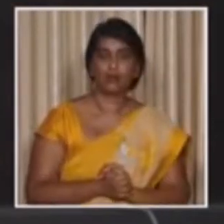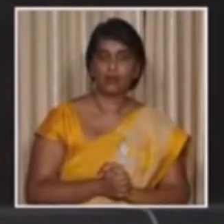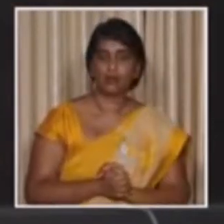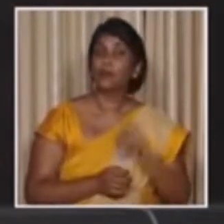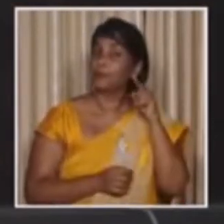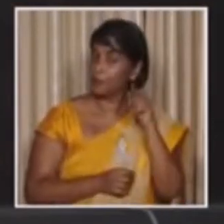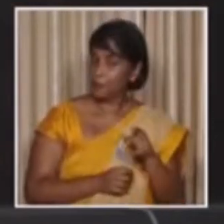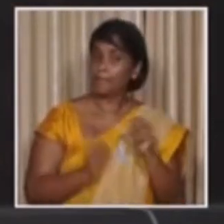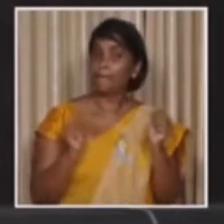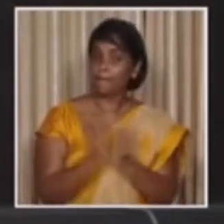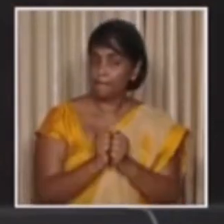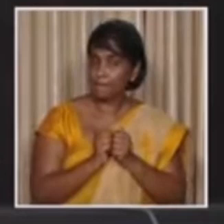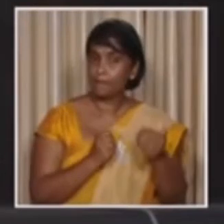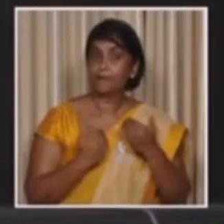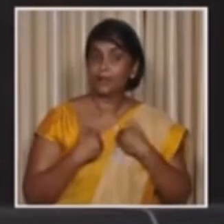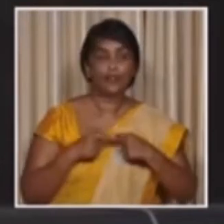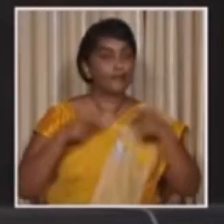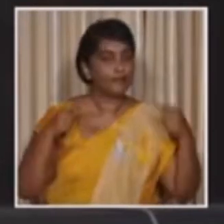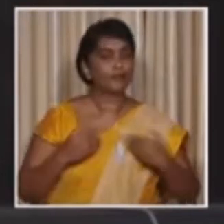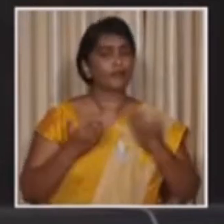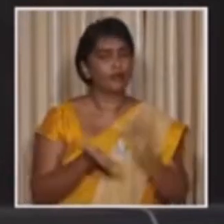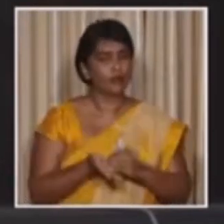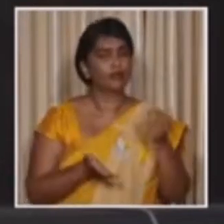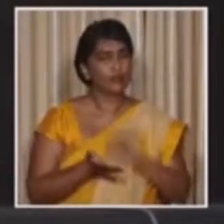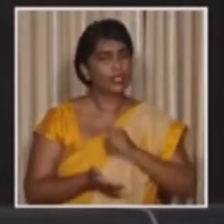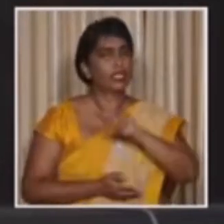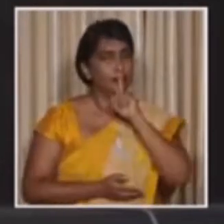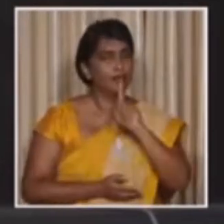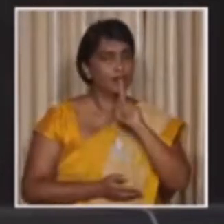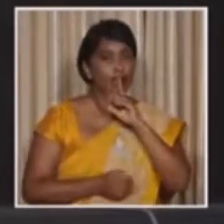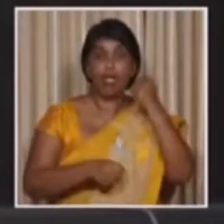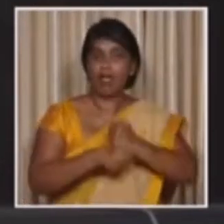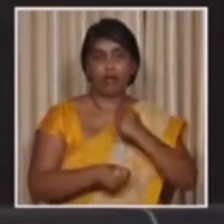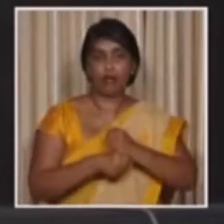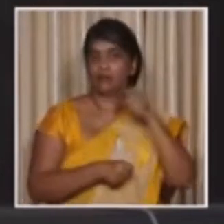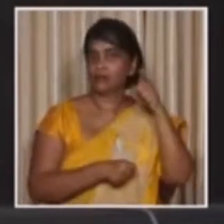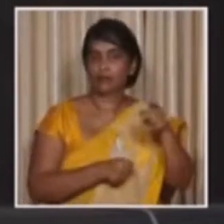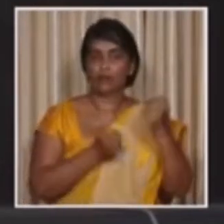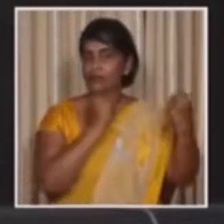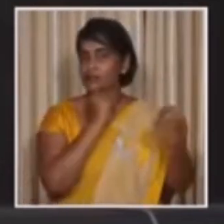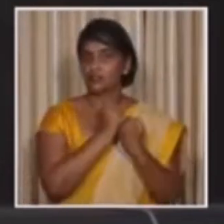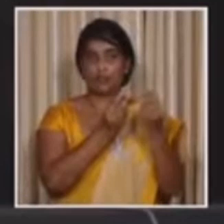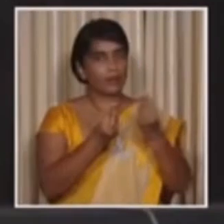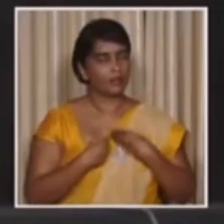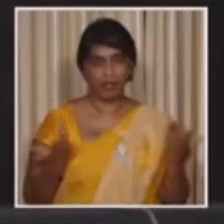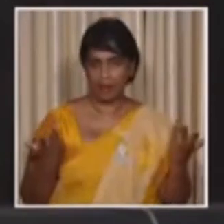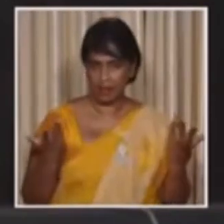මේ ඒ කටයුත්තට අපි විපක්ෂයේ දිගින් දිගටම අපි කතා කරාට ආණ්ඩු පක්ෂයෙන් ඒකට සහයෝගයක් ලැබෙන්නේ